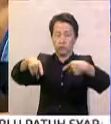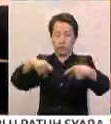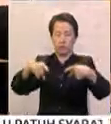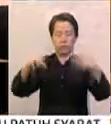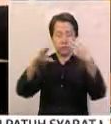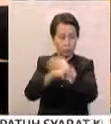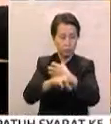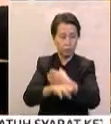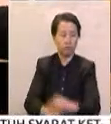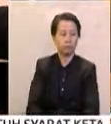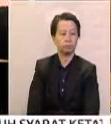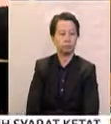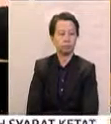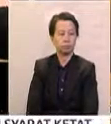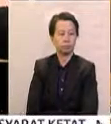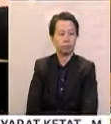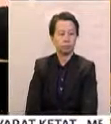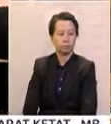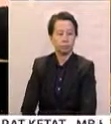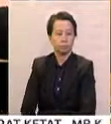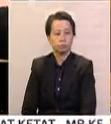mencabar.